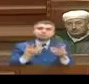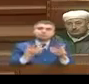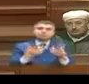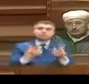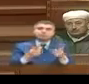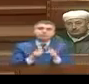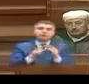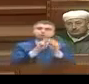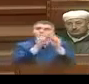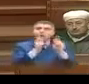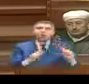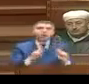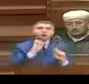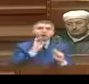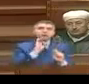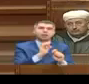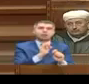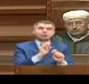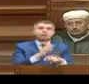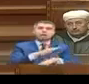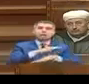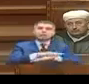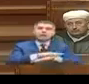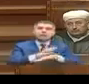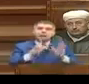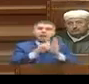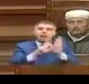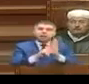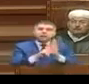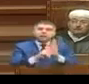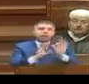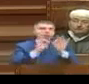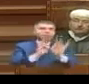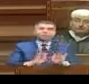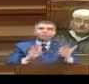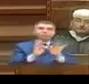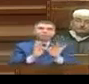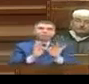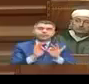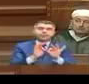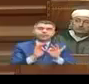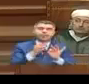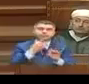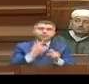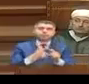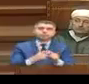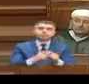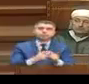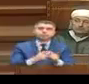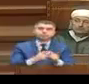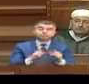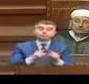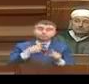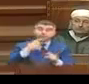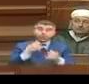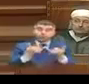والحريات، وكان هناك خرق للقانون وخرق للحريات وخرق للحقوق وخرق القانون المسطرة الجنائية. كتكلموا الناس